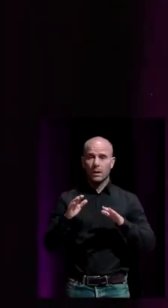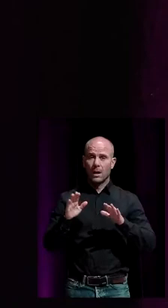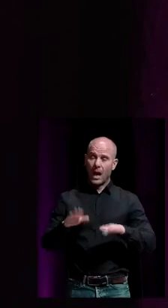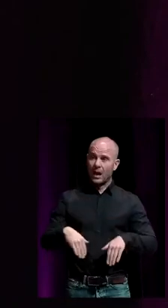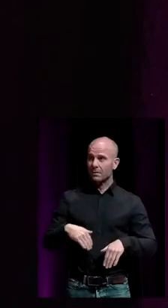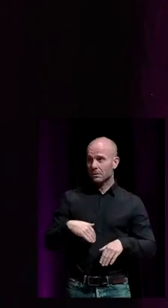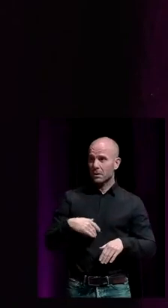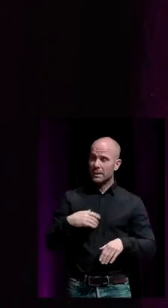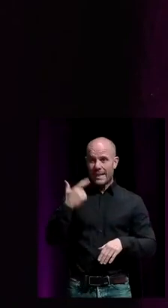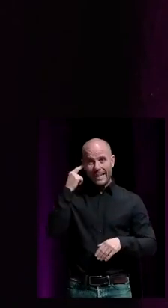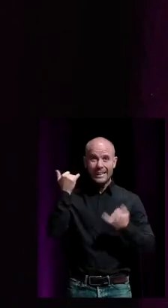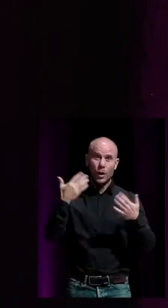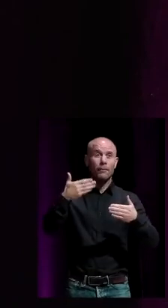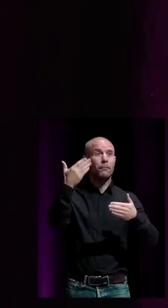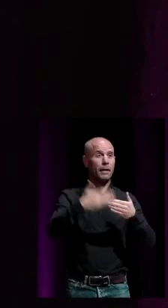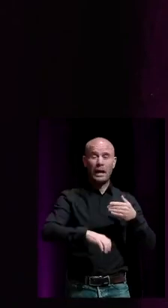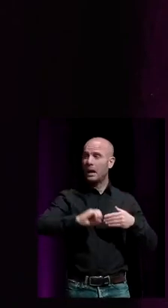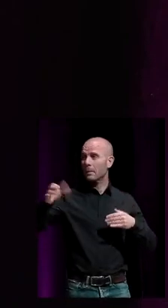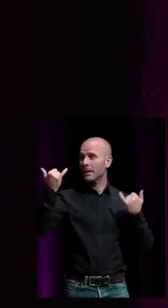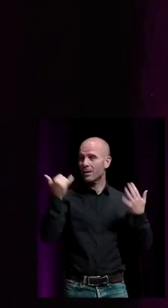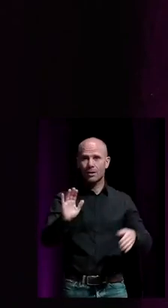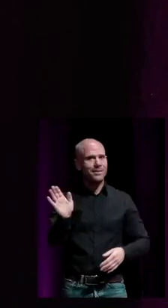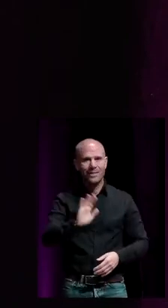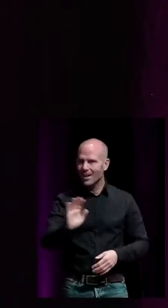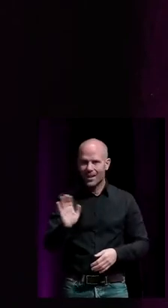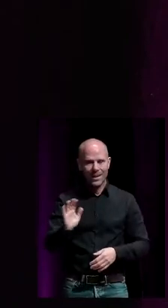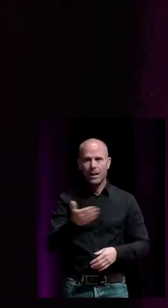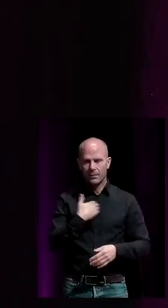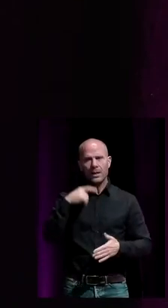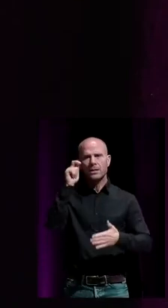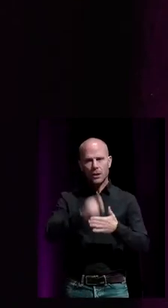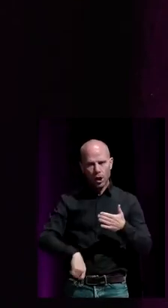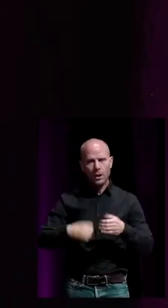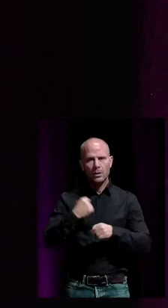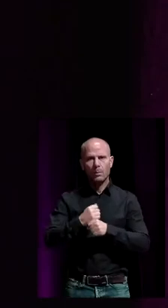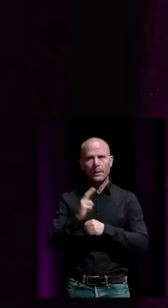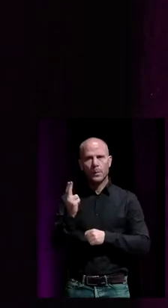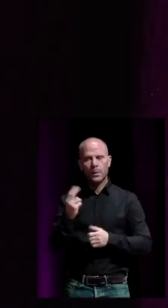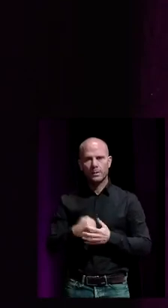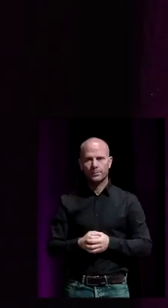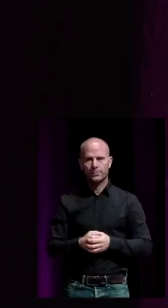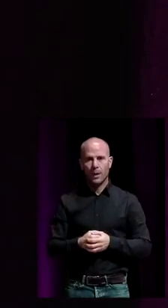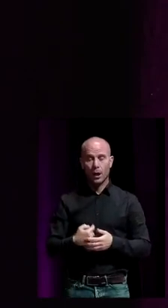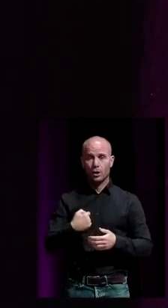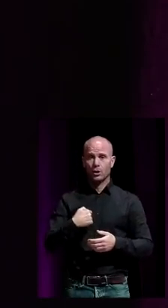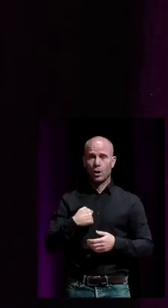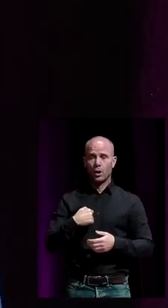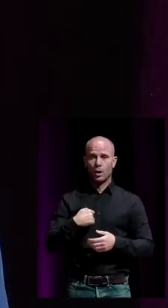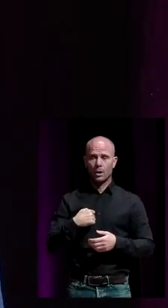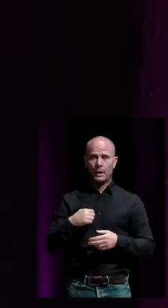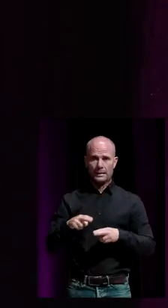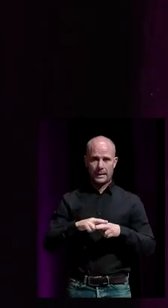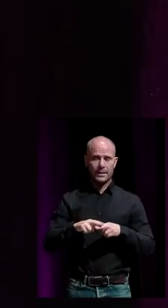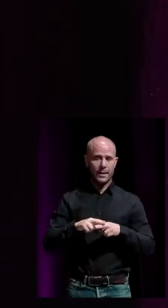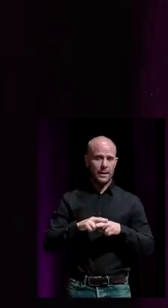klara idag när vi går hem härifrån, utan att vi börjar. Men jag tycker mig känna igen lite det här